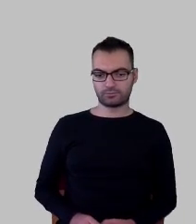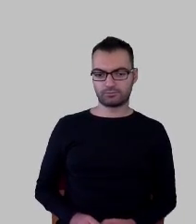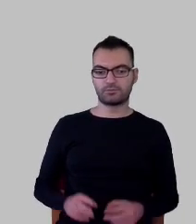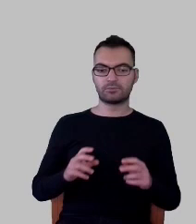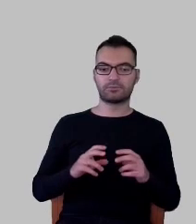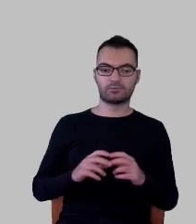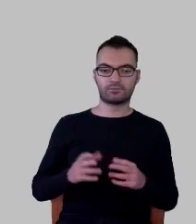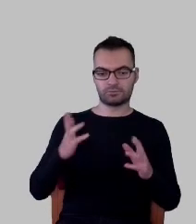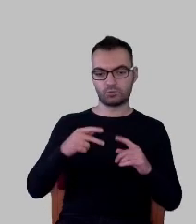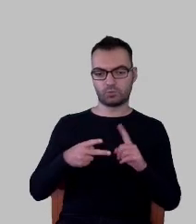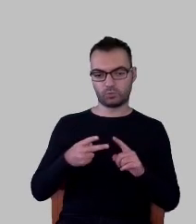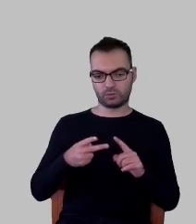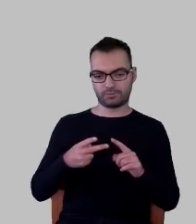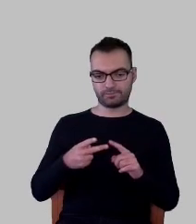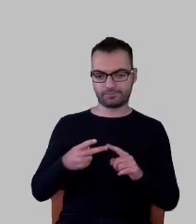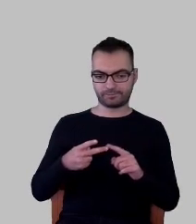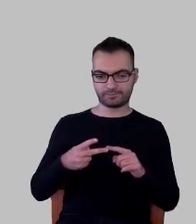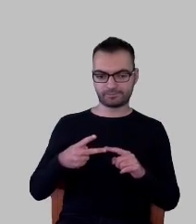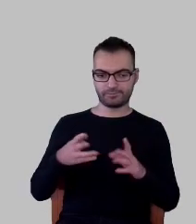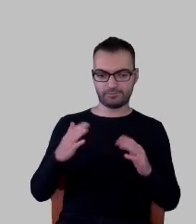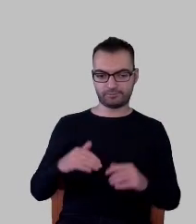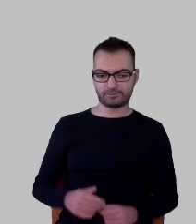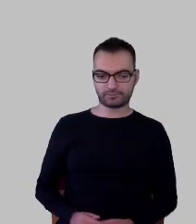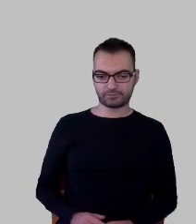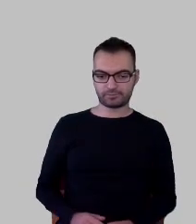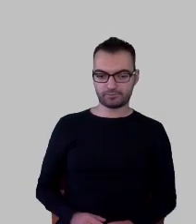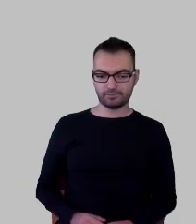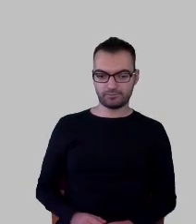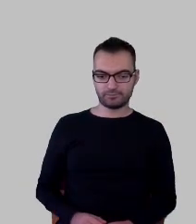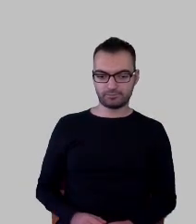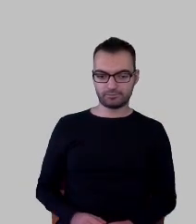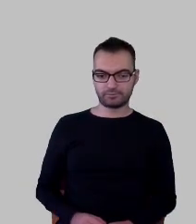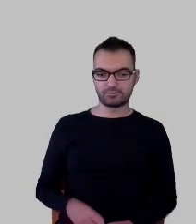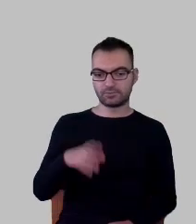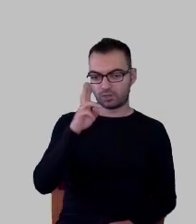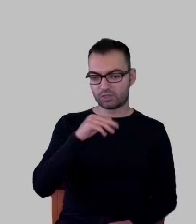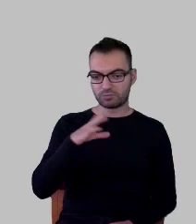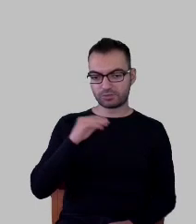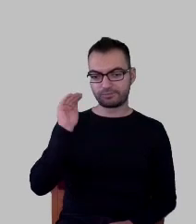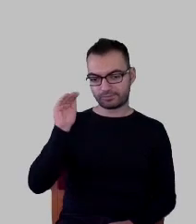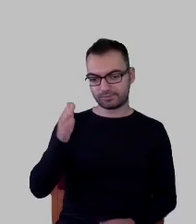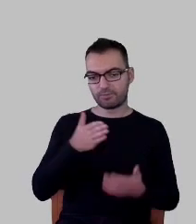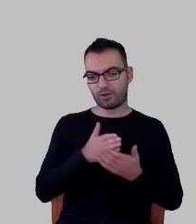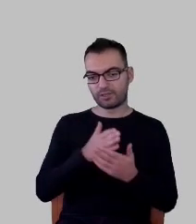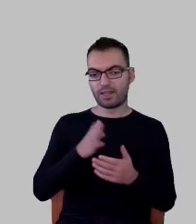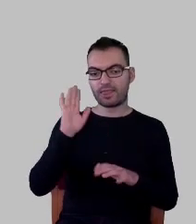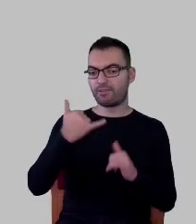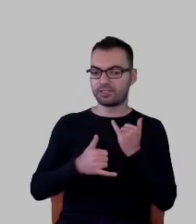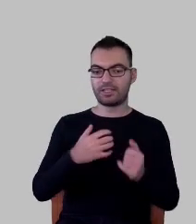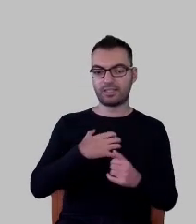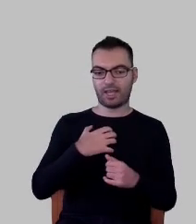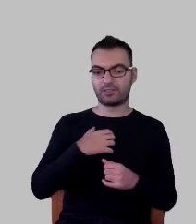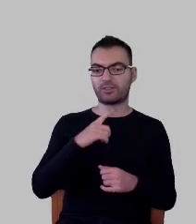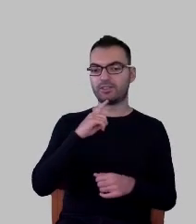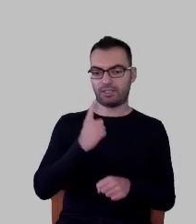Czy rodzic może nadal wystąpić do poradni niezależnie od tego, czy dyrektor szkoły uzna, że to jest już